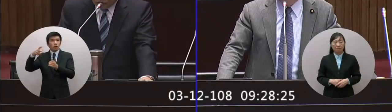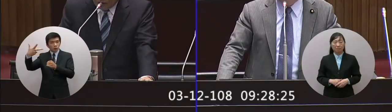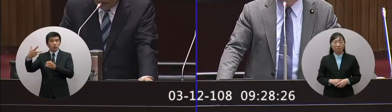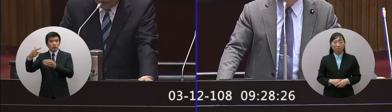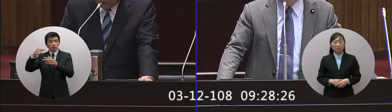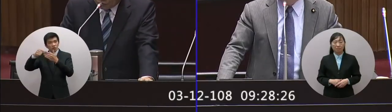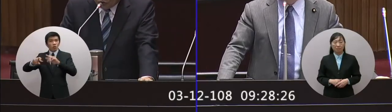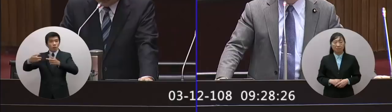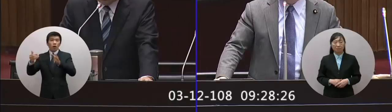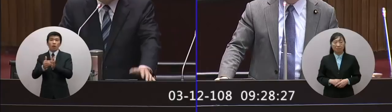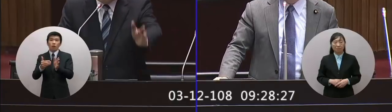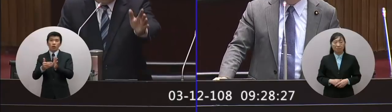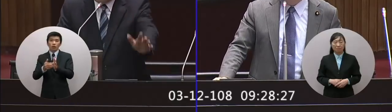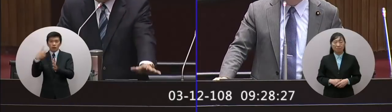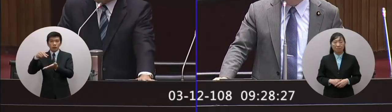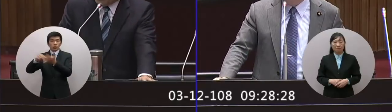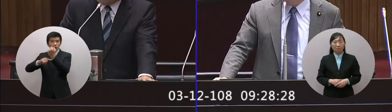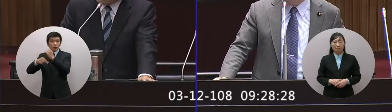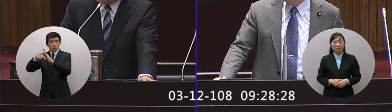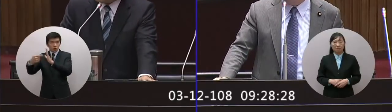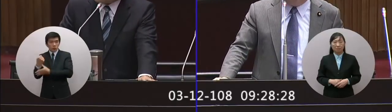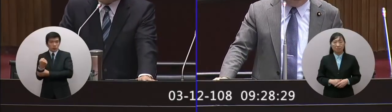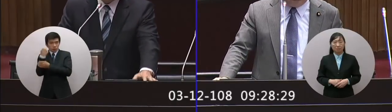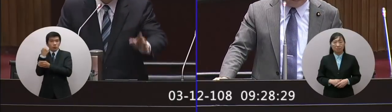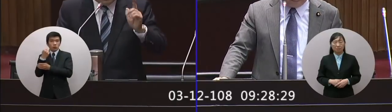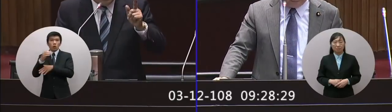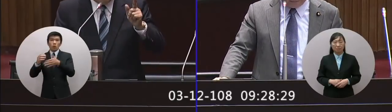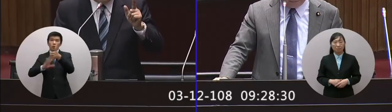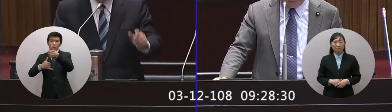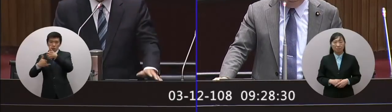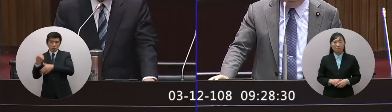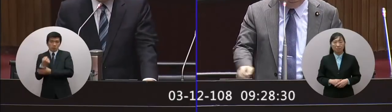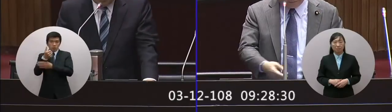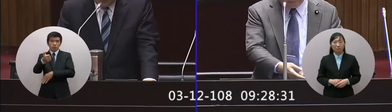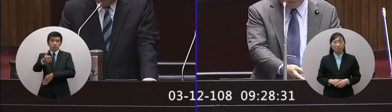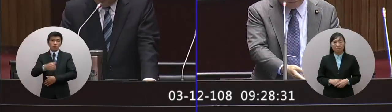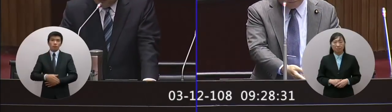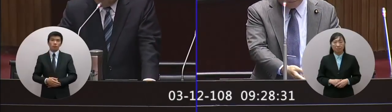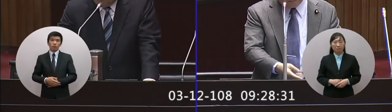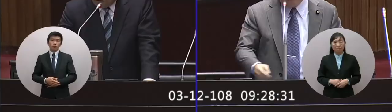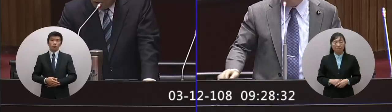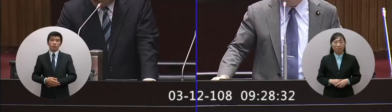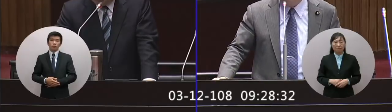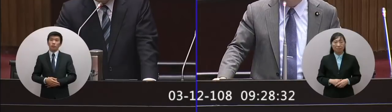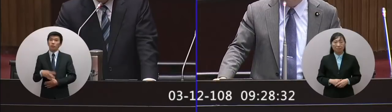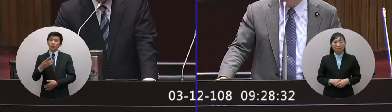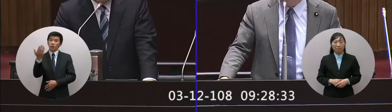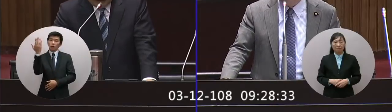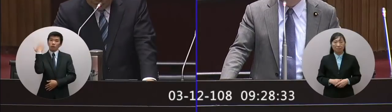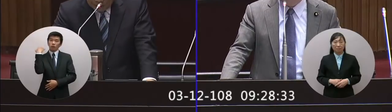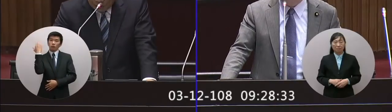谢贵院支持，贵吴委员大力支持。另外一方面，对于过